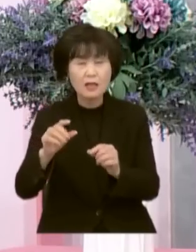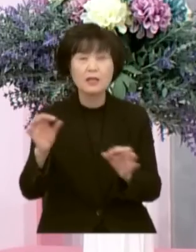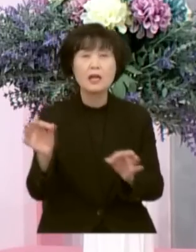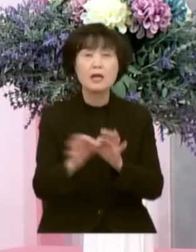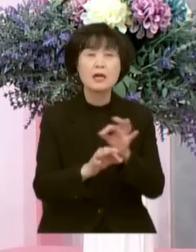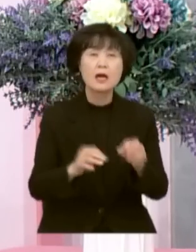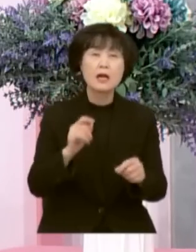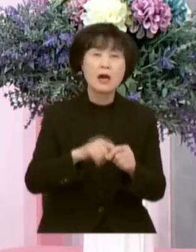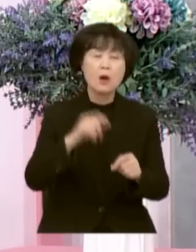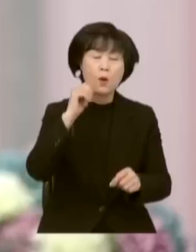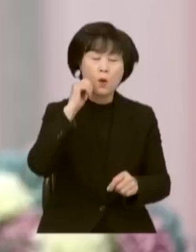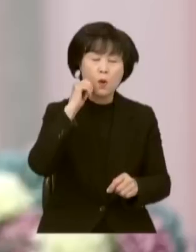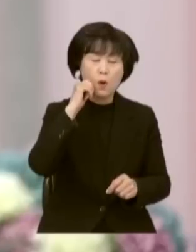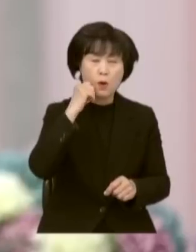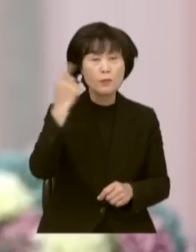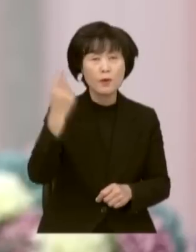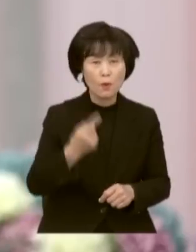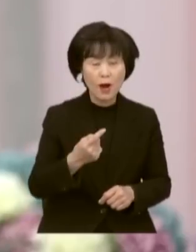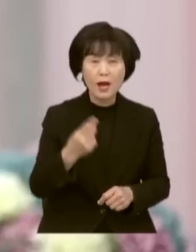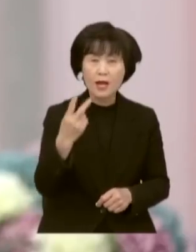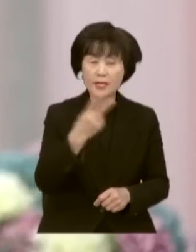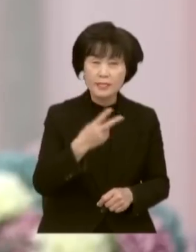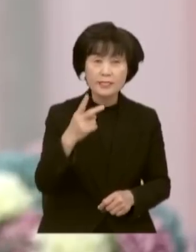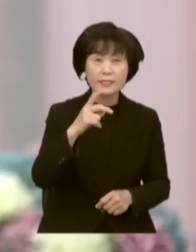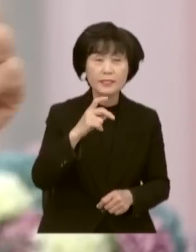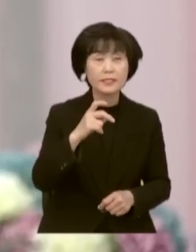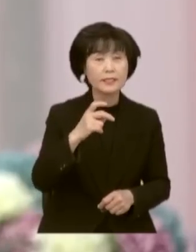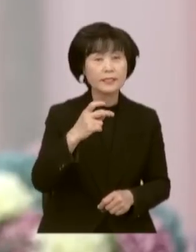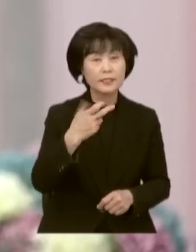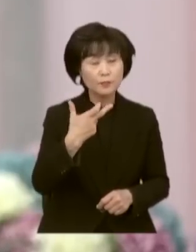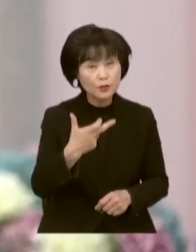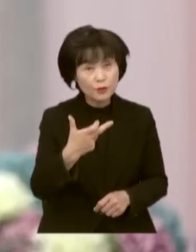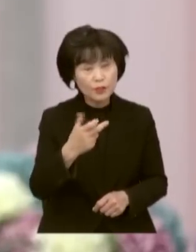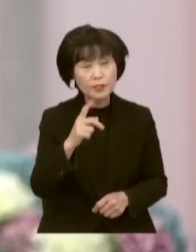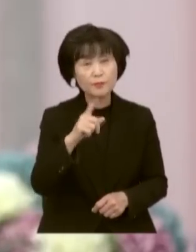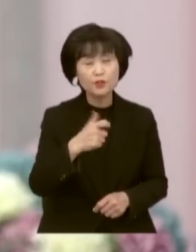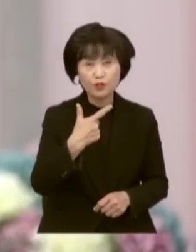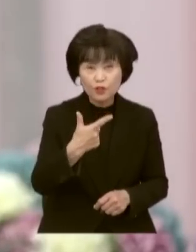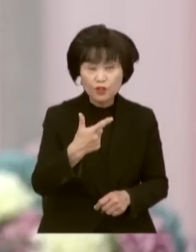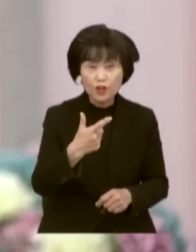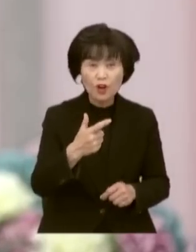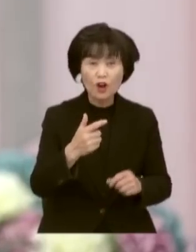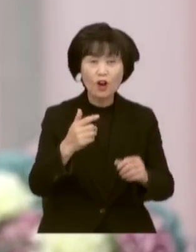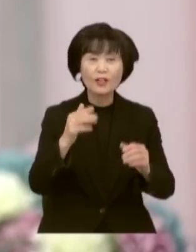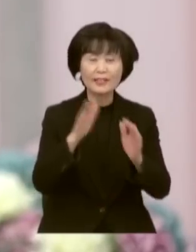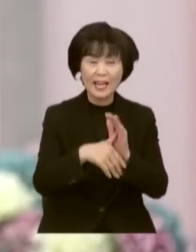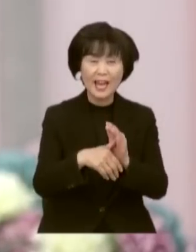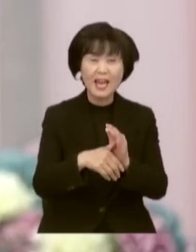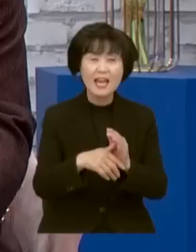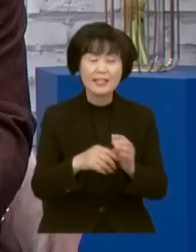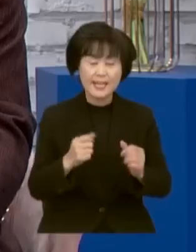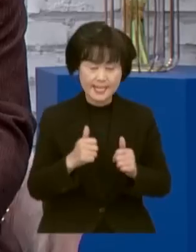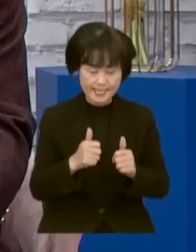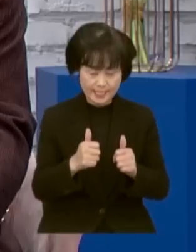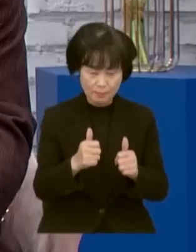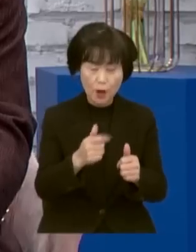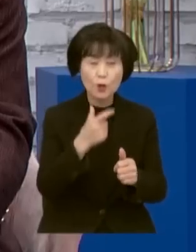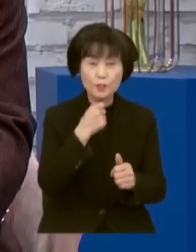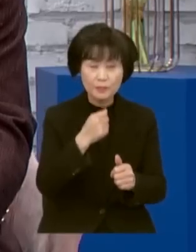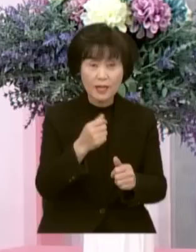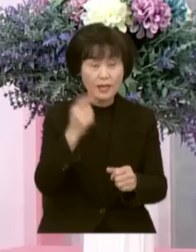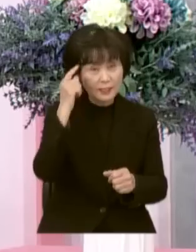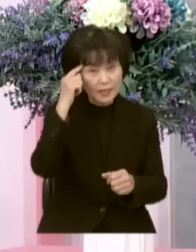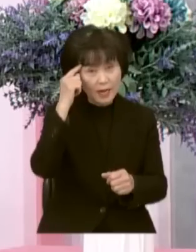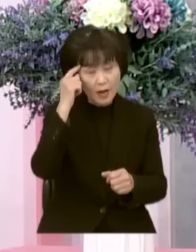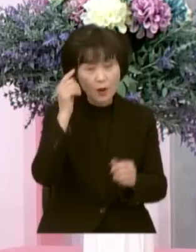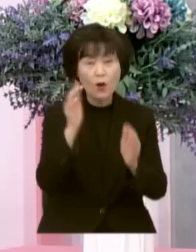어려워지는 상태인 거고. 2016년 네. 12월 달에 네. 또 이제 열심히 해야 되겠다 그러면서 이제 새 책을 또 내요. 제가.